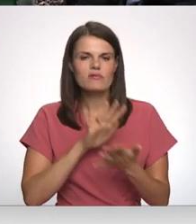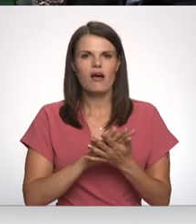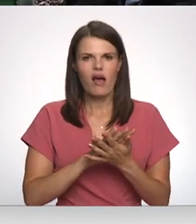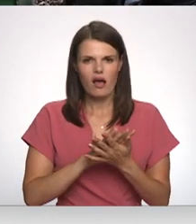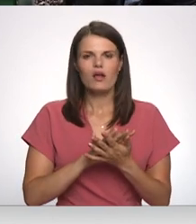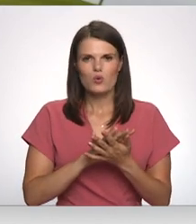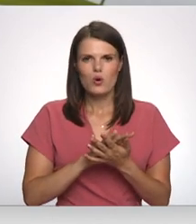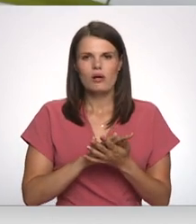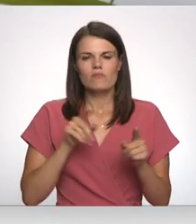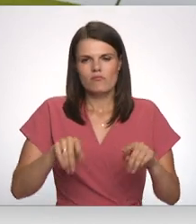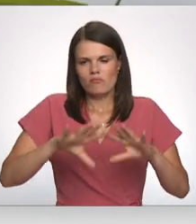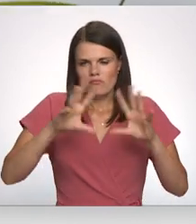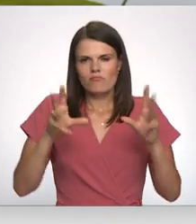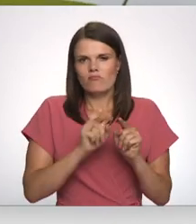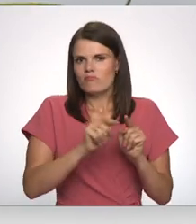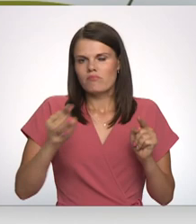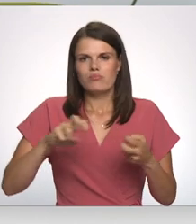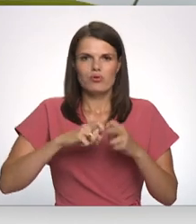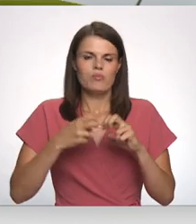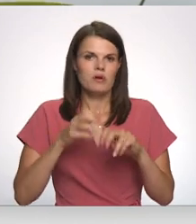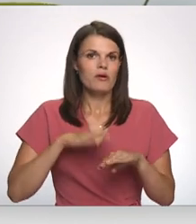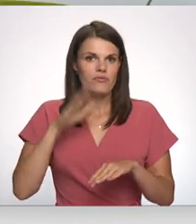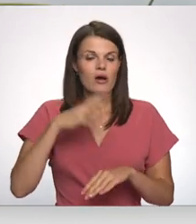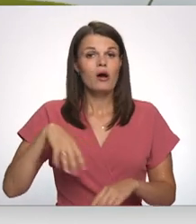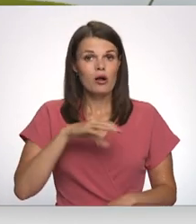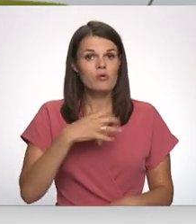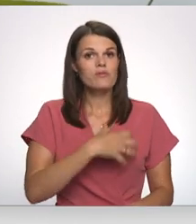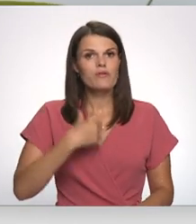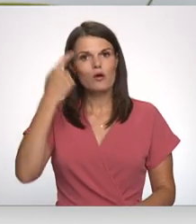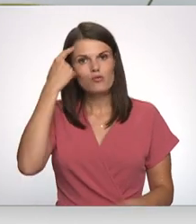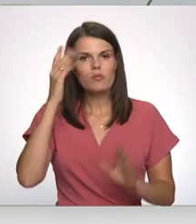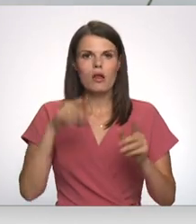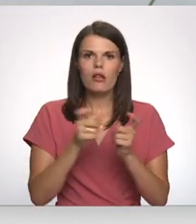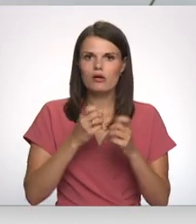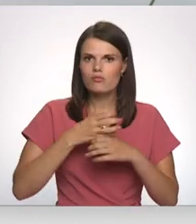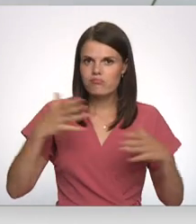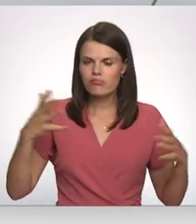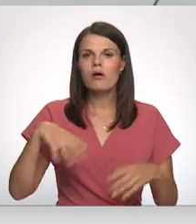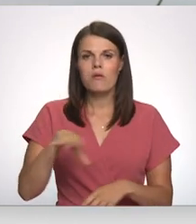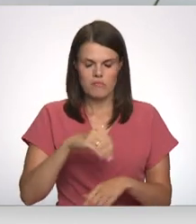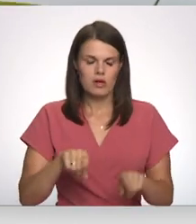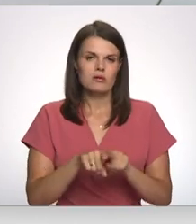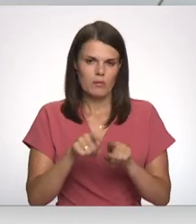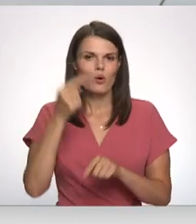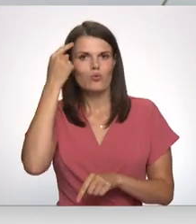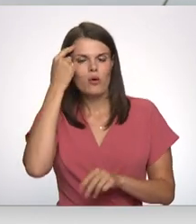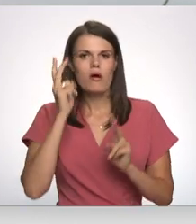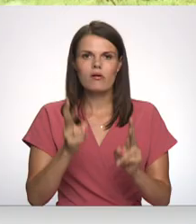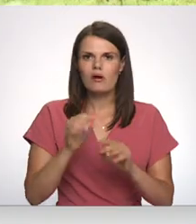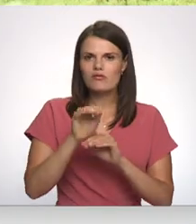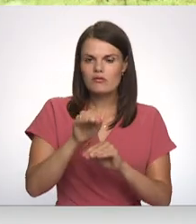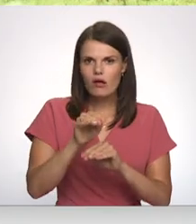tāds kompleks ietekme. Mums ir jādomā par laša resursu, mēs arī domājam par laša resursu